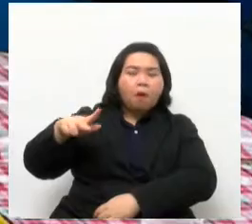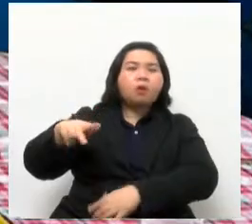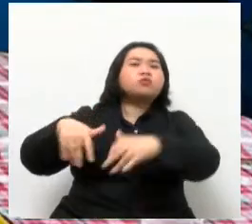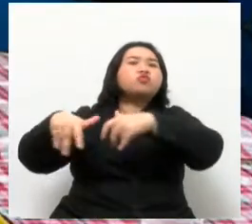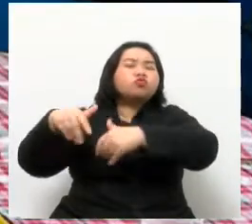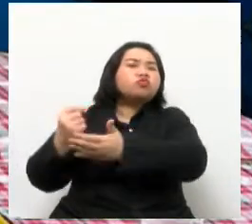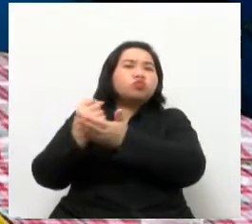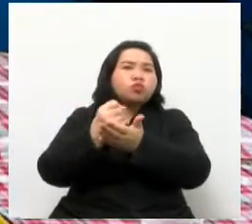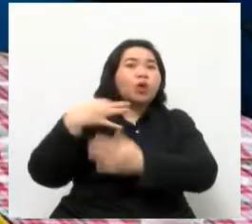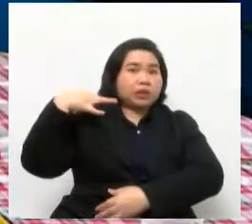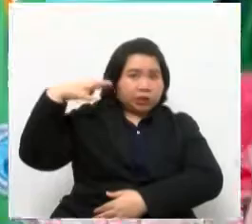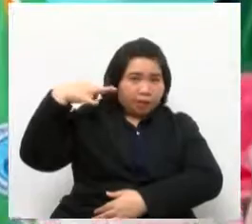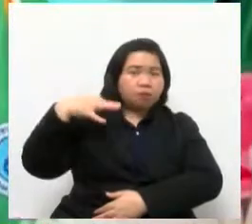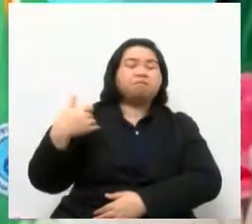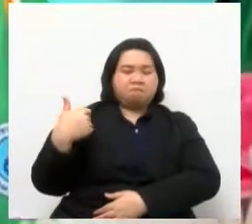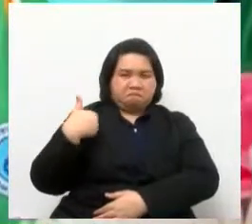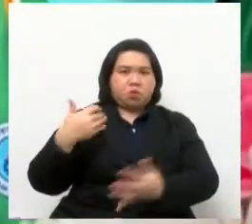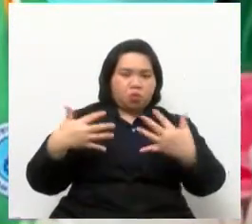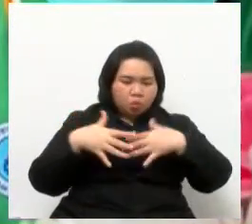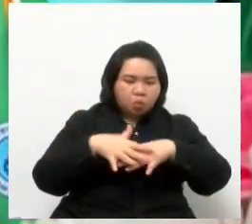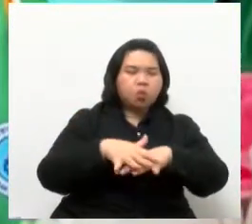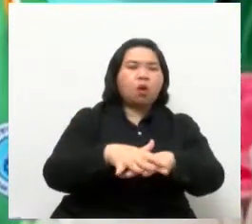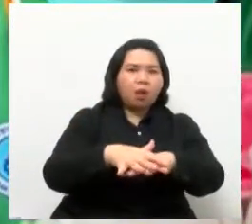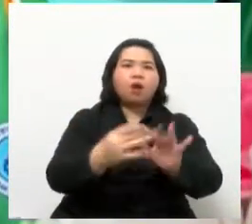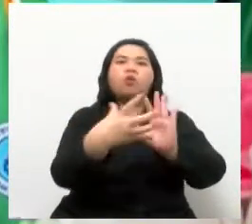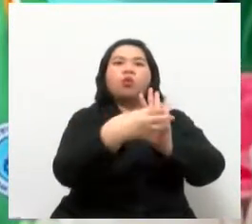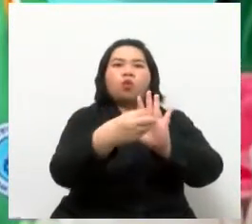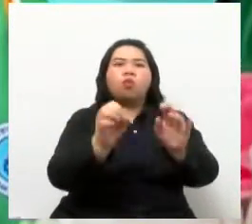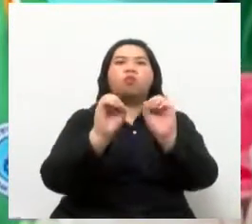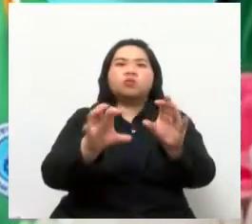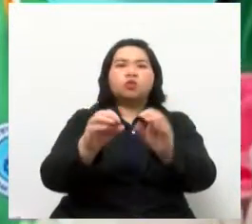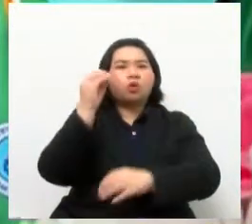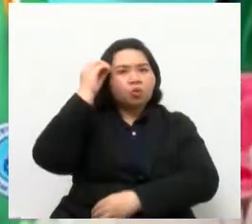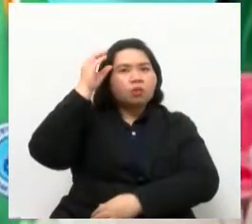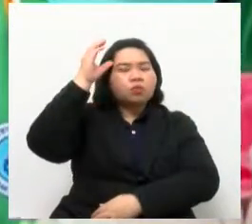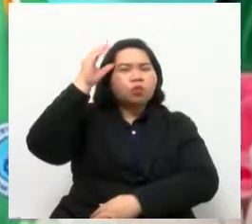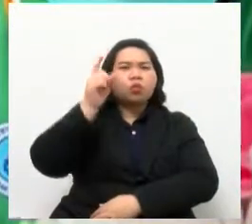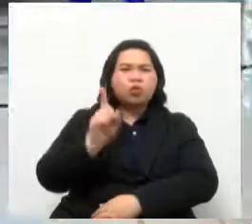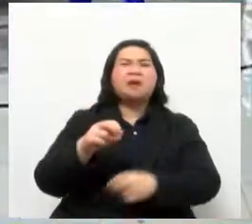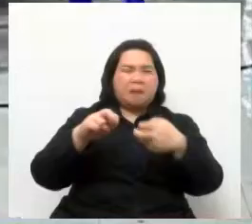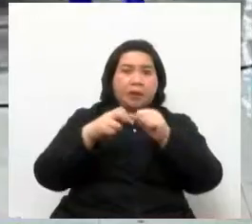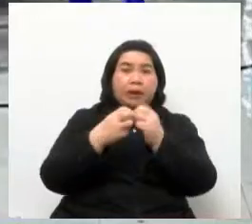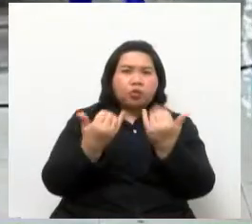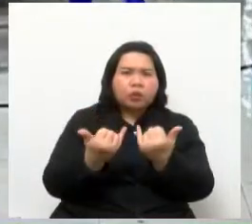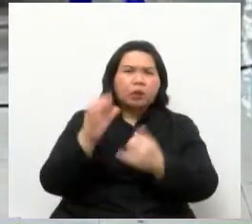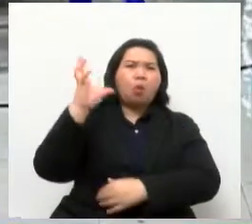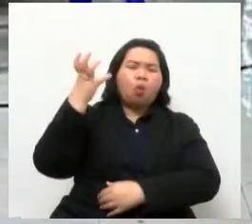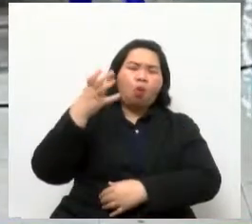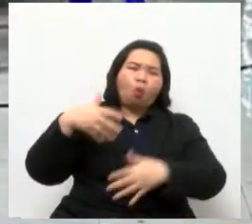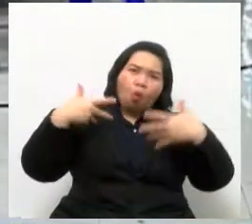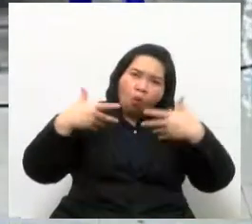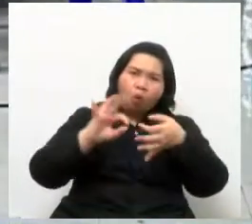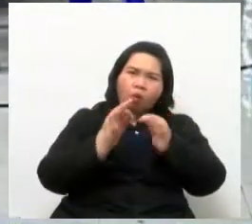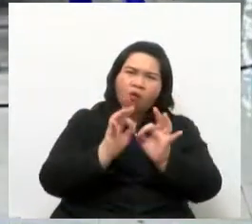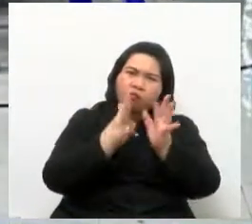ผู้นำชุมชนเข้ามามีส่วนร่วมในการอบรมให้ความรู้เรื่องสถานการณ์หมอกควันและฝุ่นละอองขนาด